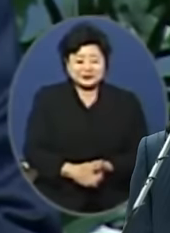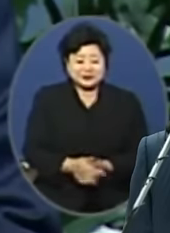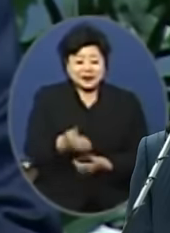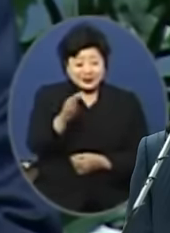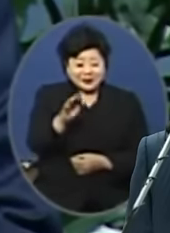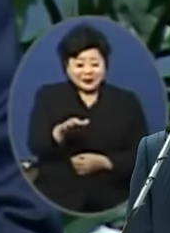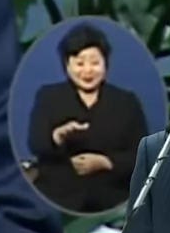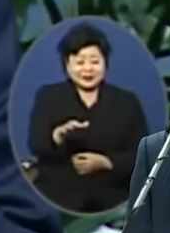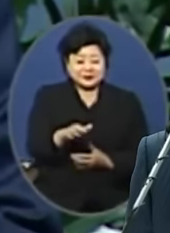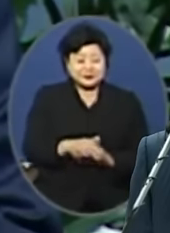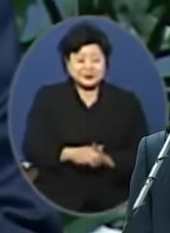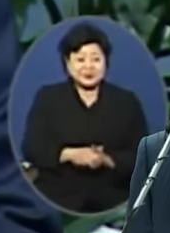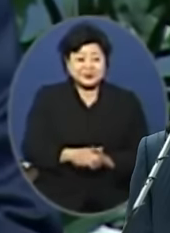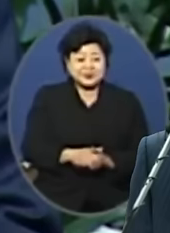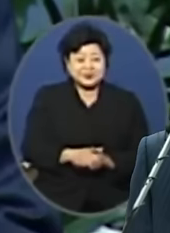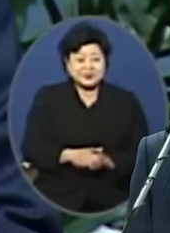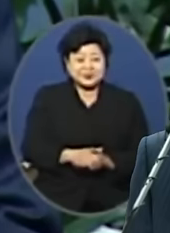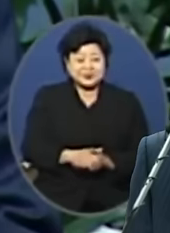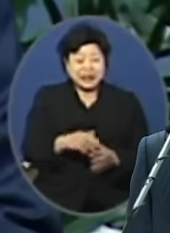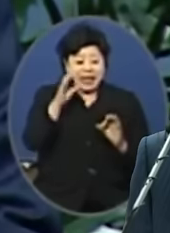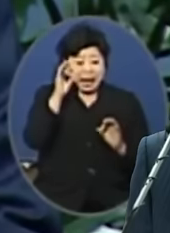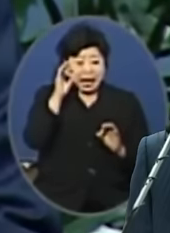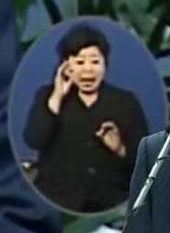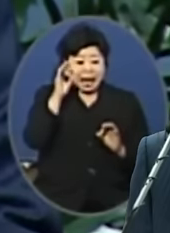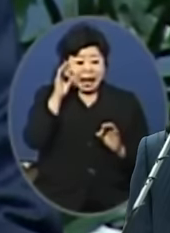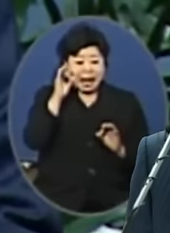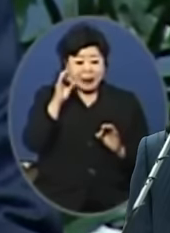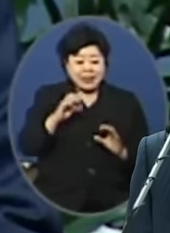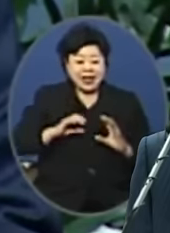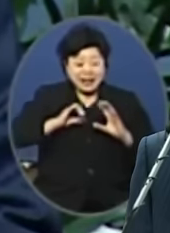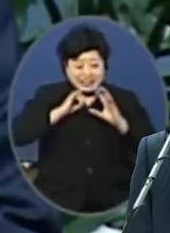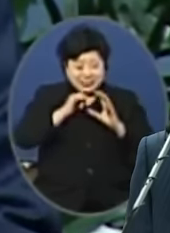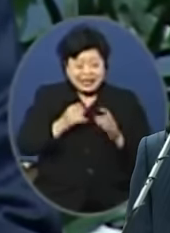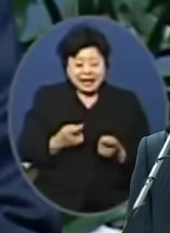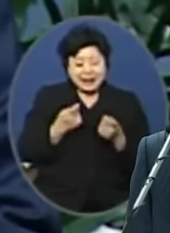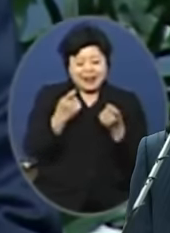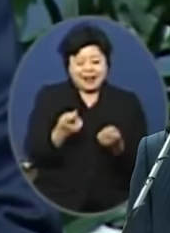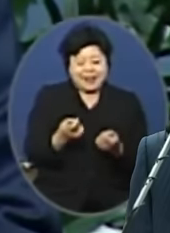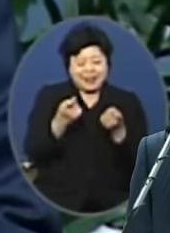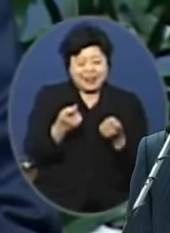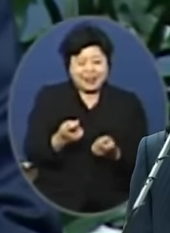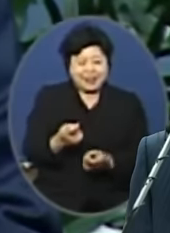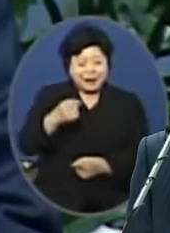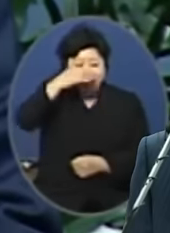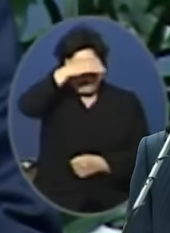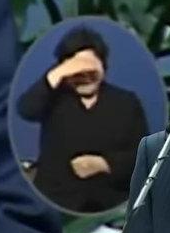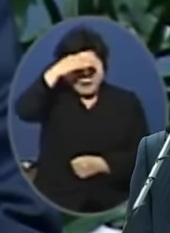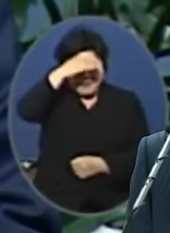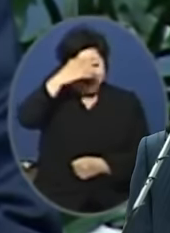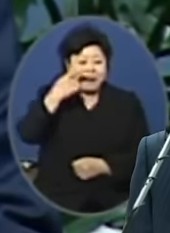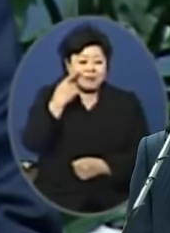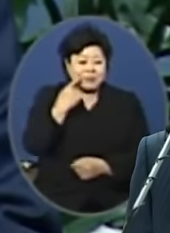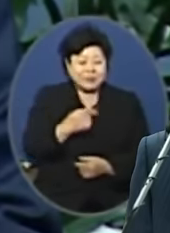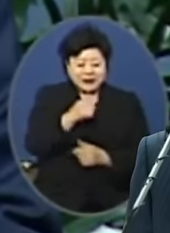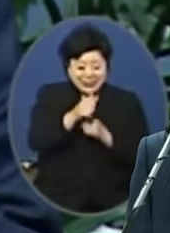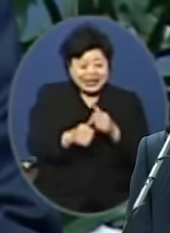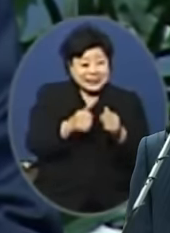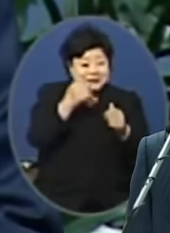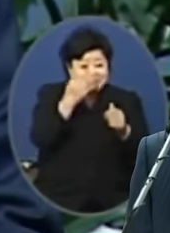그런데 제가 가만히 세상을 여행하고 다니면서 보면